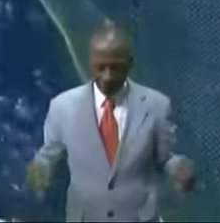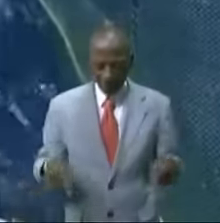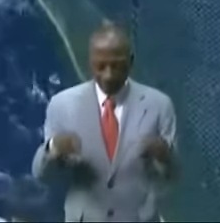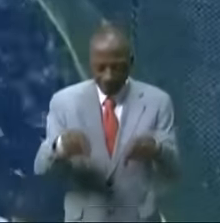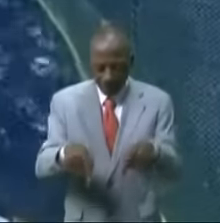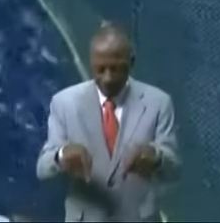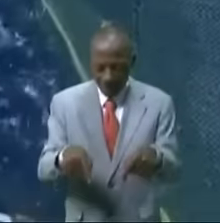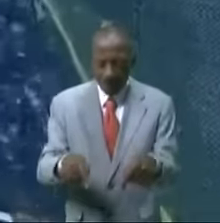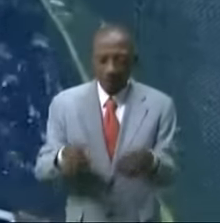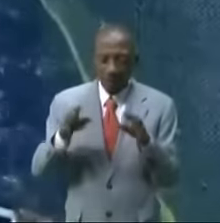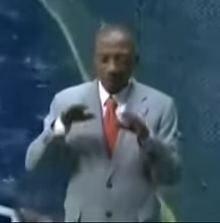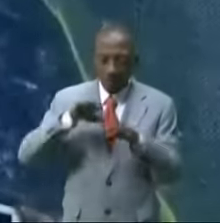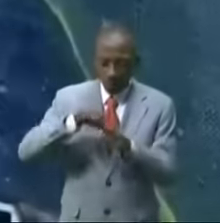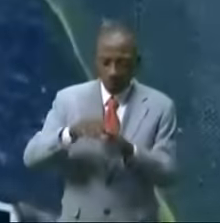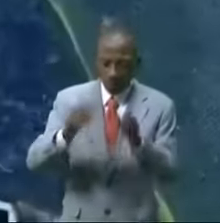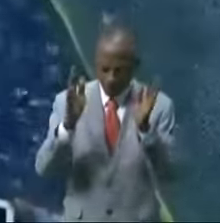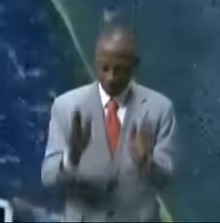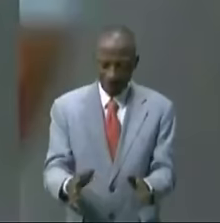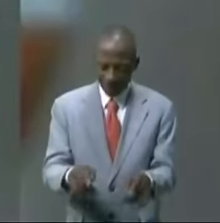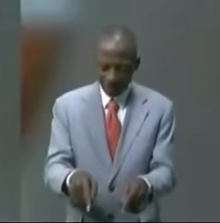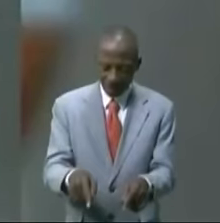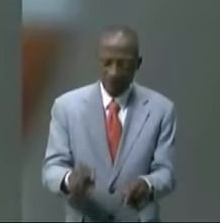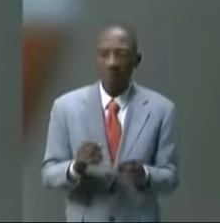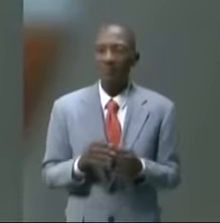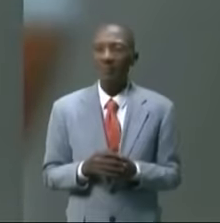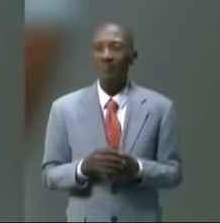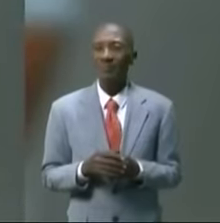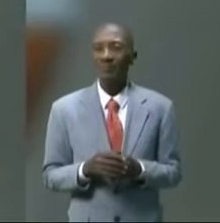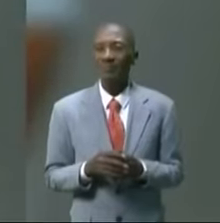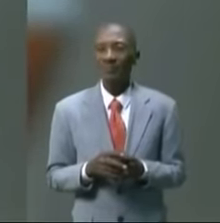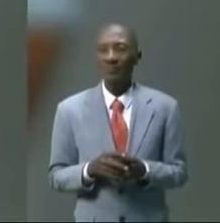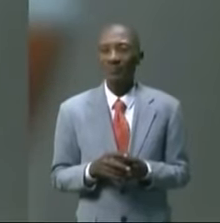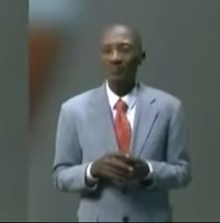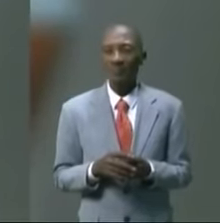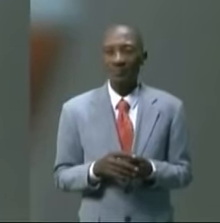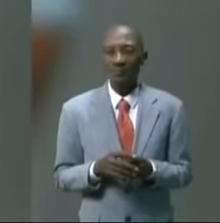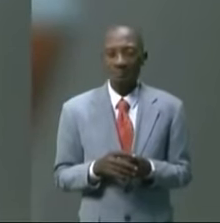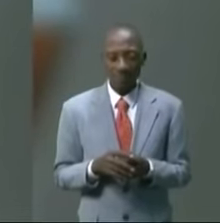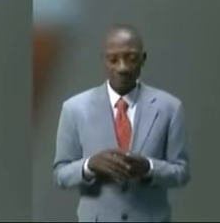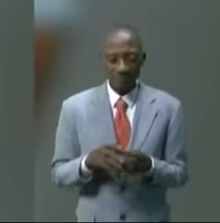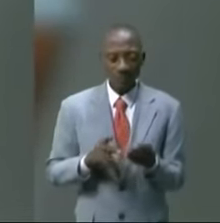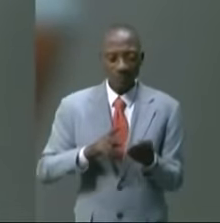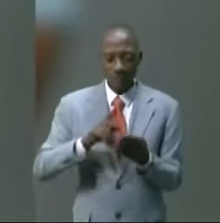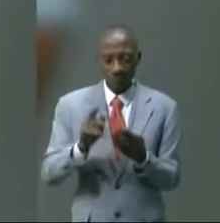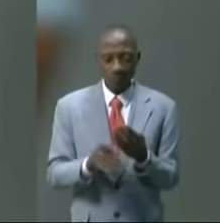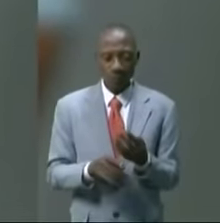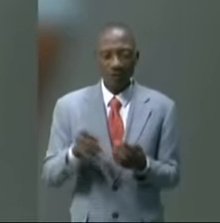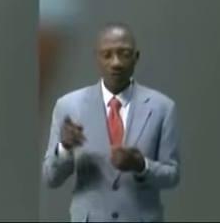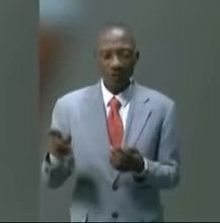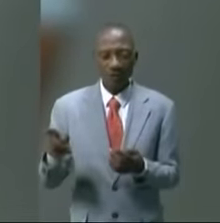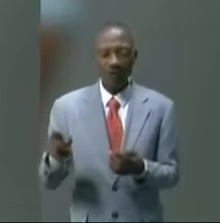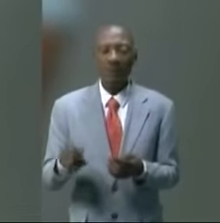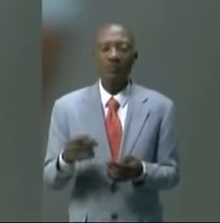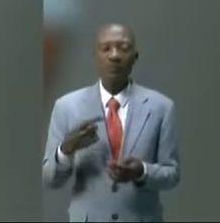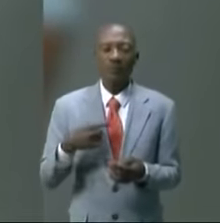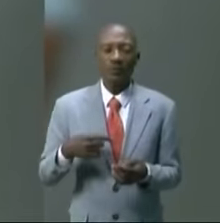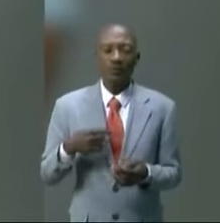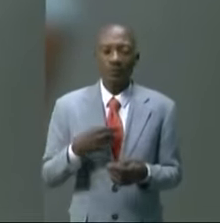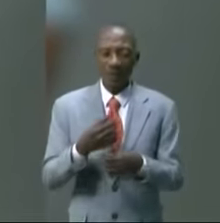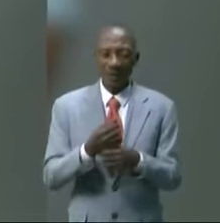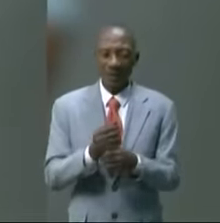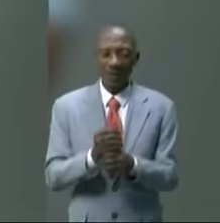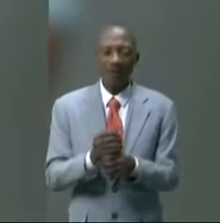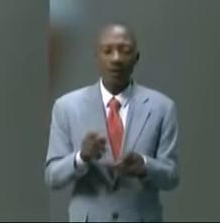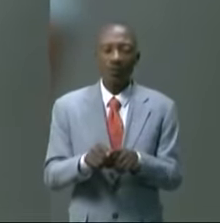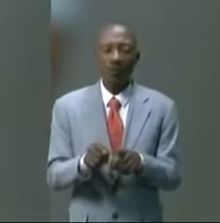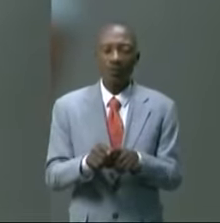est projet de tourner fanya na système ya cage. Nous faisons ces projets sous forme de cages flottantes de 6